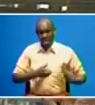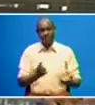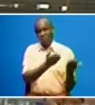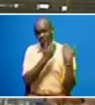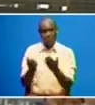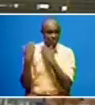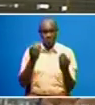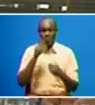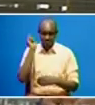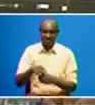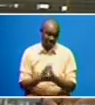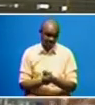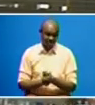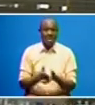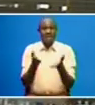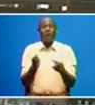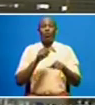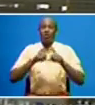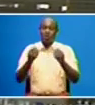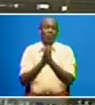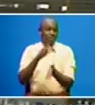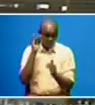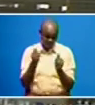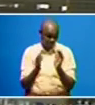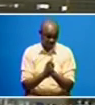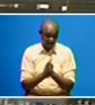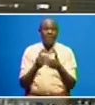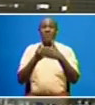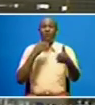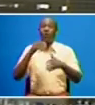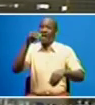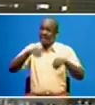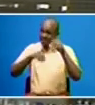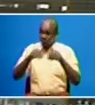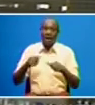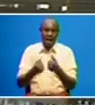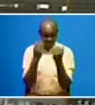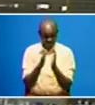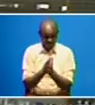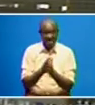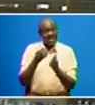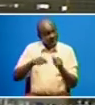uyaoge. Tukiendelea na taarifa zetu, pindi tu baada ya uchaguzi mkuu wa Agosti 8 iwapo mkataba wa makubaliano ambao ulifikia